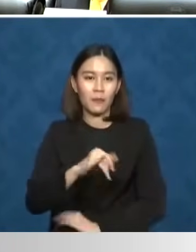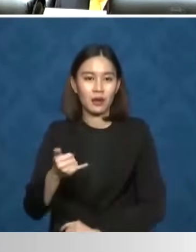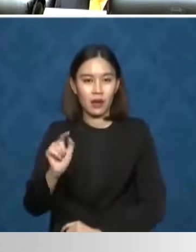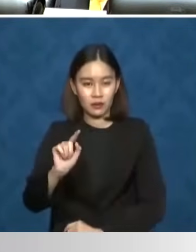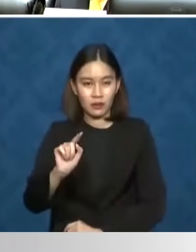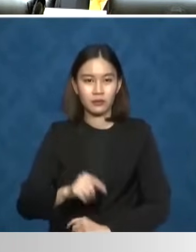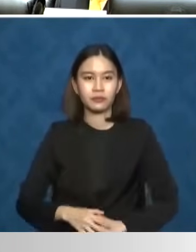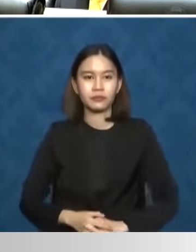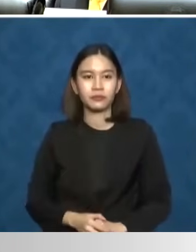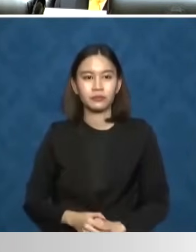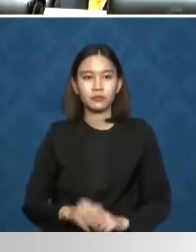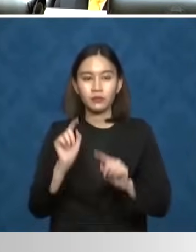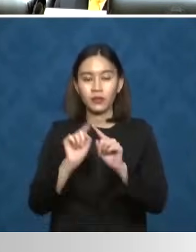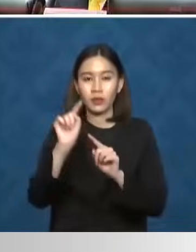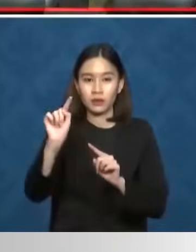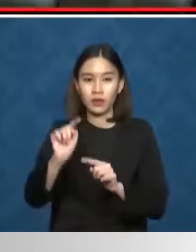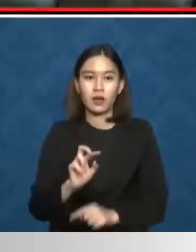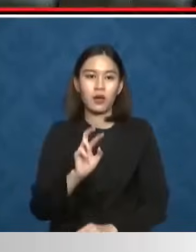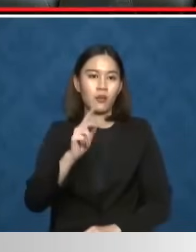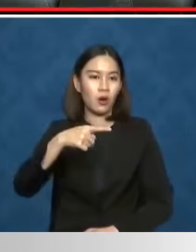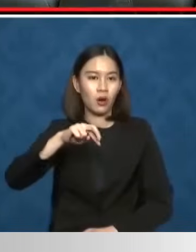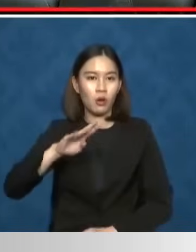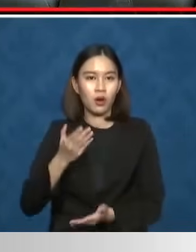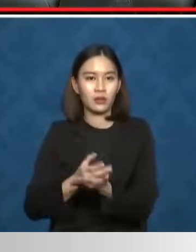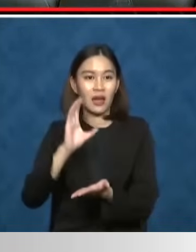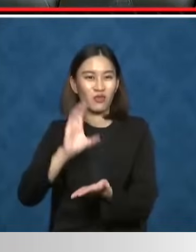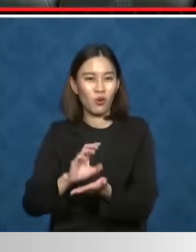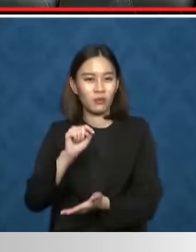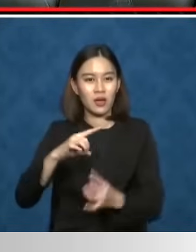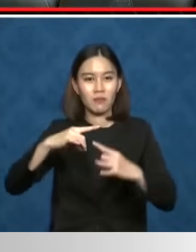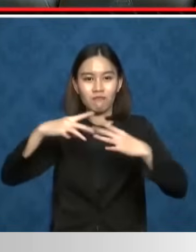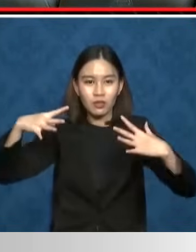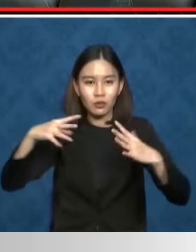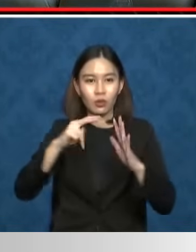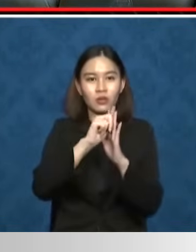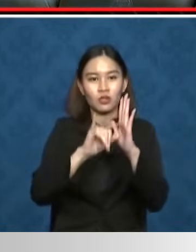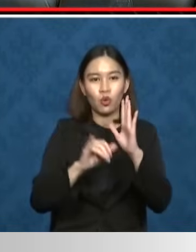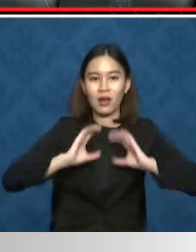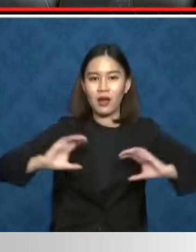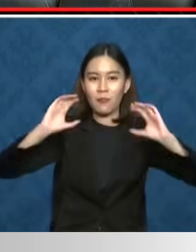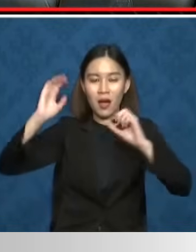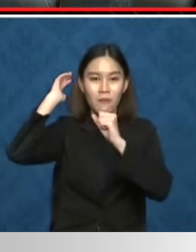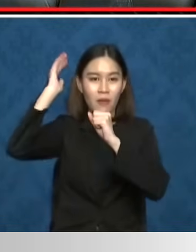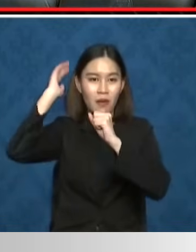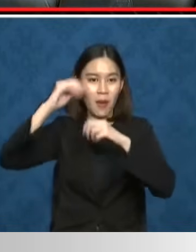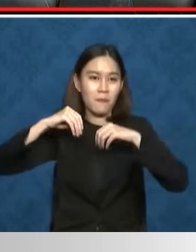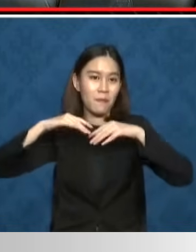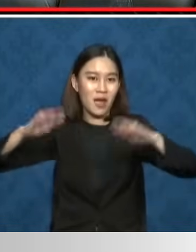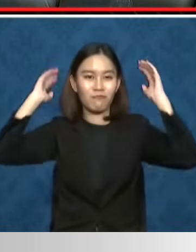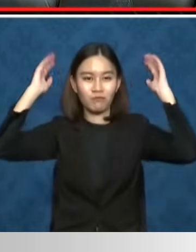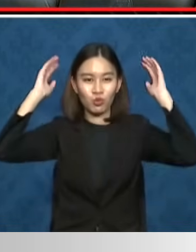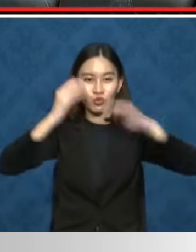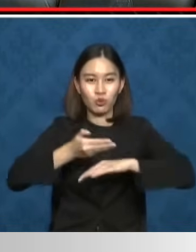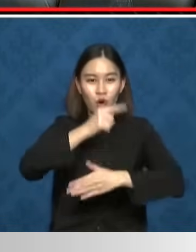ดังนี้ครับประเด็นที่1ครับร่างพรบ.งบประมาณรายจ่ายนี้ไม่สอดคล้องกับนโยบายที่รัฐบาลได้แถลงและหาเสียงเอาไว้